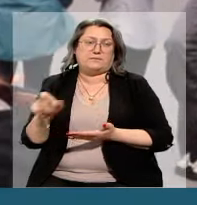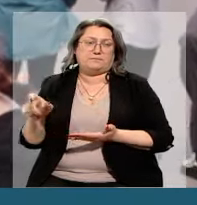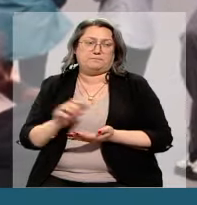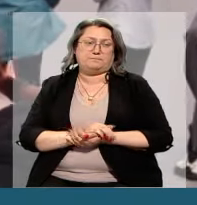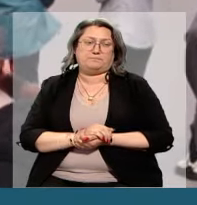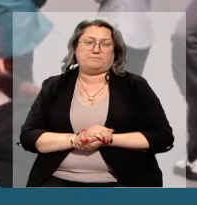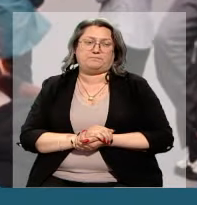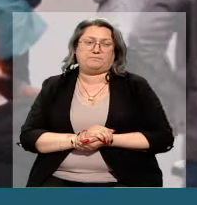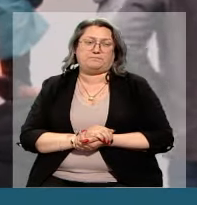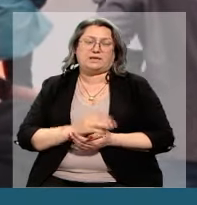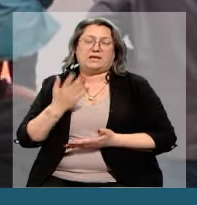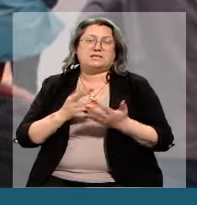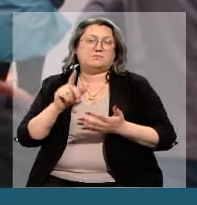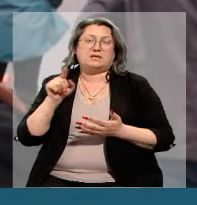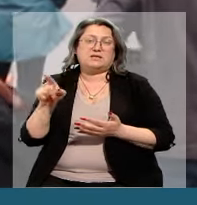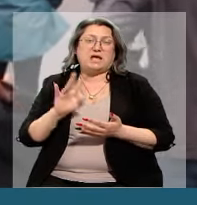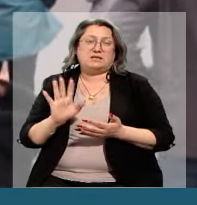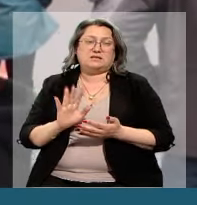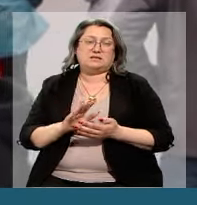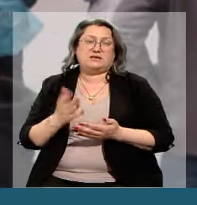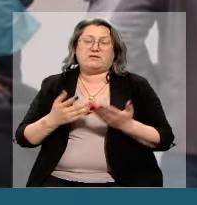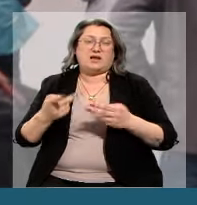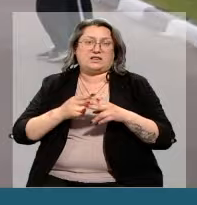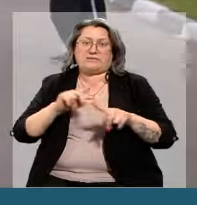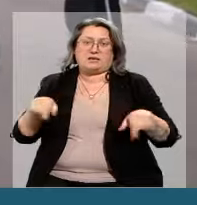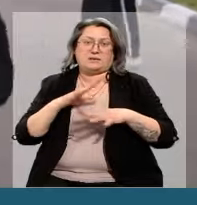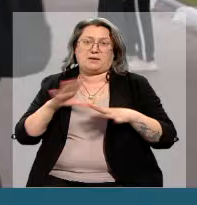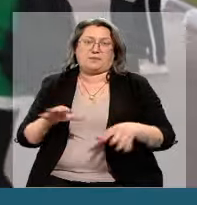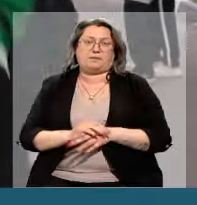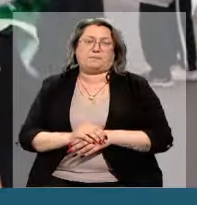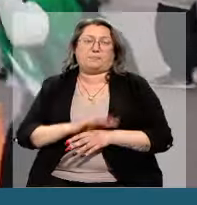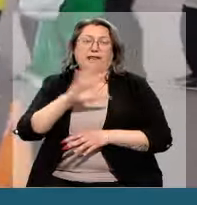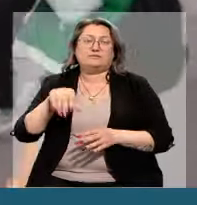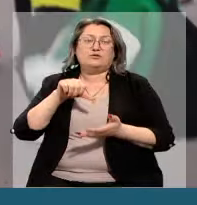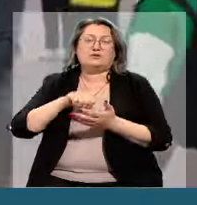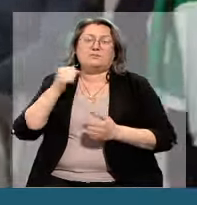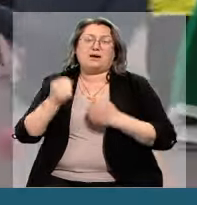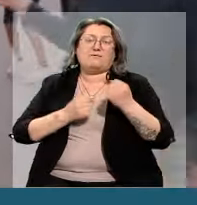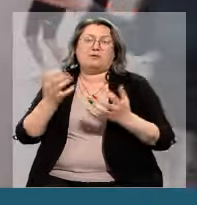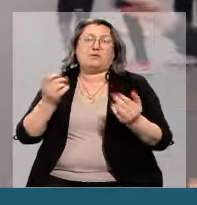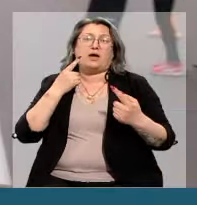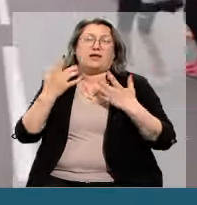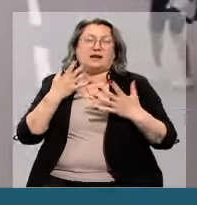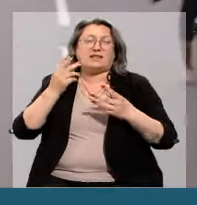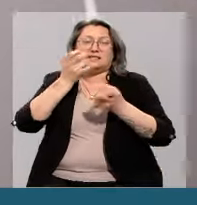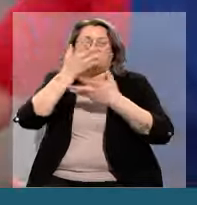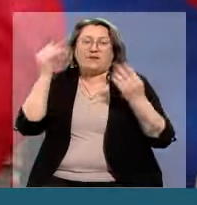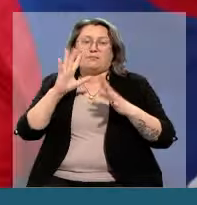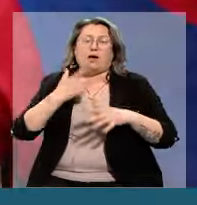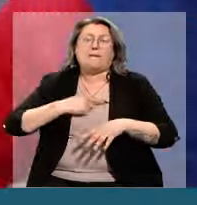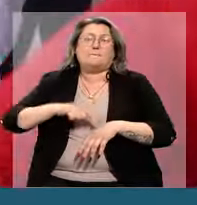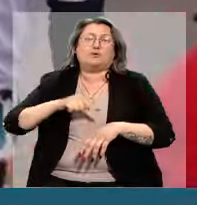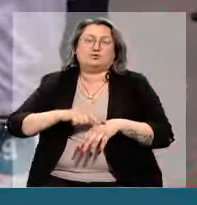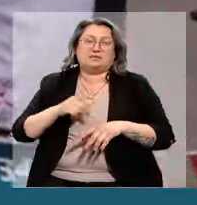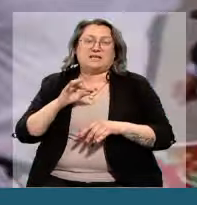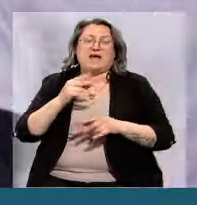целом, если бы не они, то, наверное, ничего бы этого не было. Все участники марафона получили яркие и незабываемые